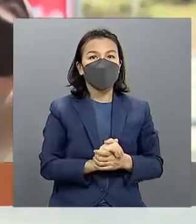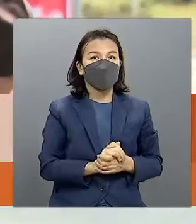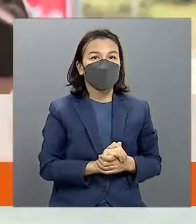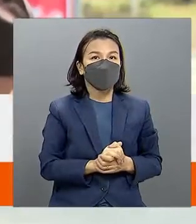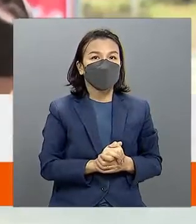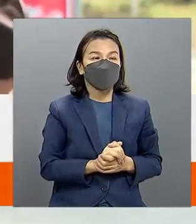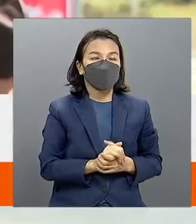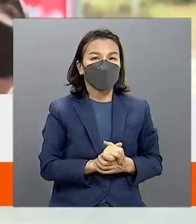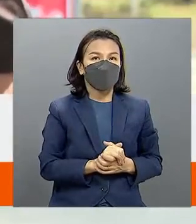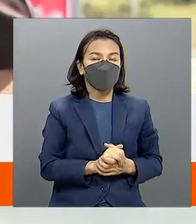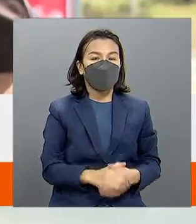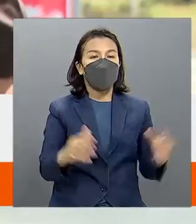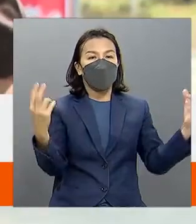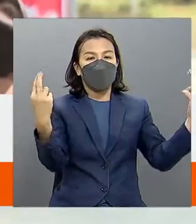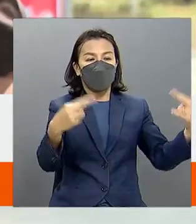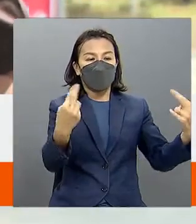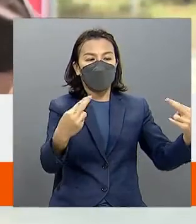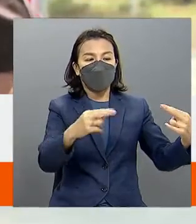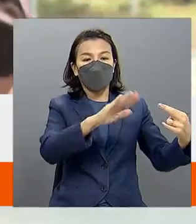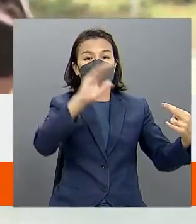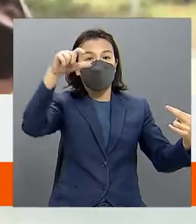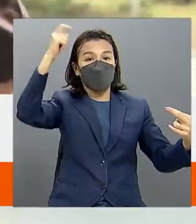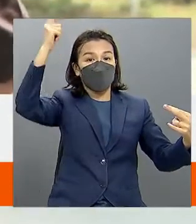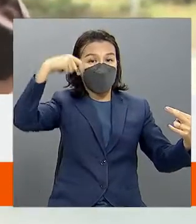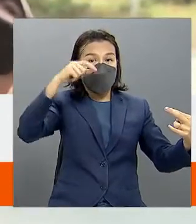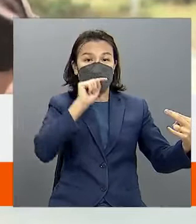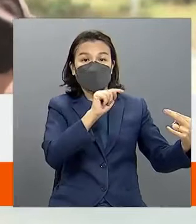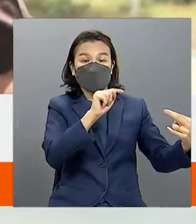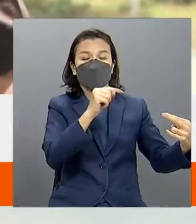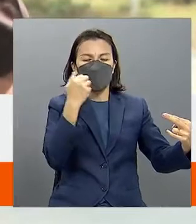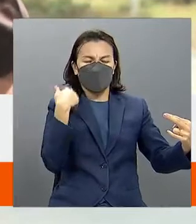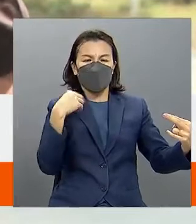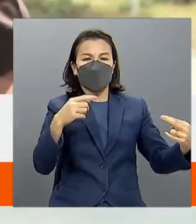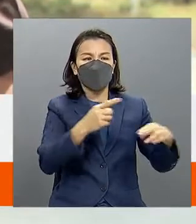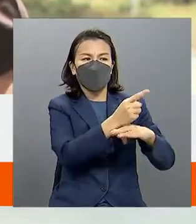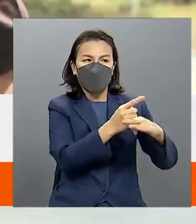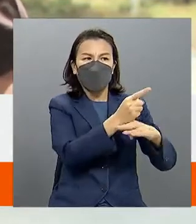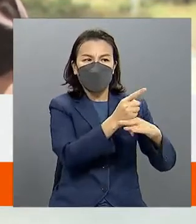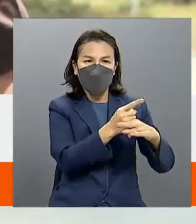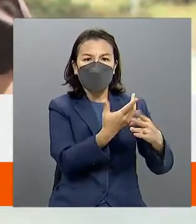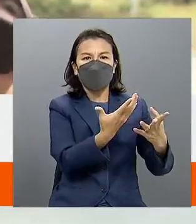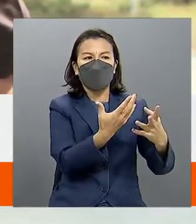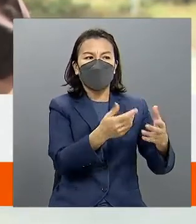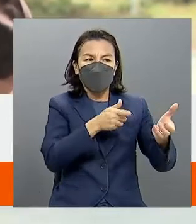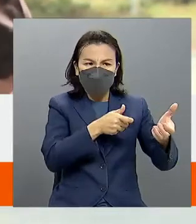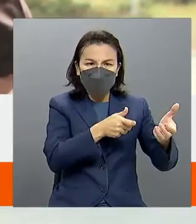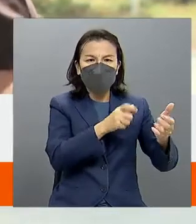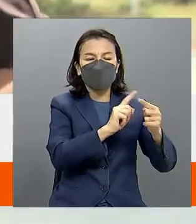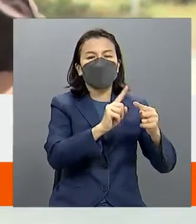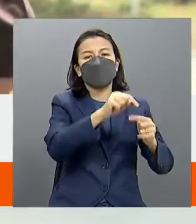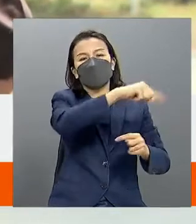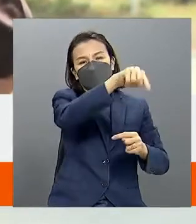การสู้รบในฝั่งเนียนมากขณะนี้ยังคงมีการยิงกันเป็นระยะนะครับขณะเดียวกันครับหน่วยงานด้านสาธารณสุข